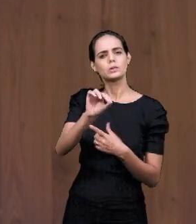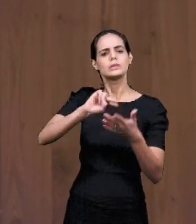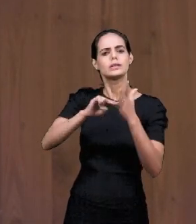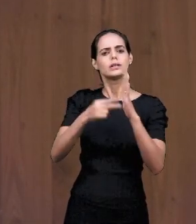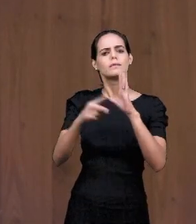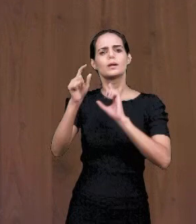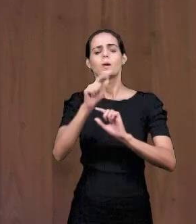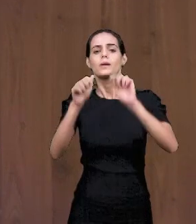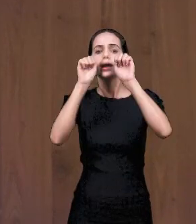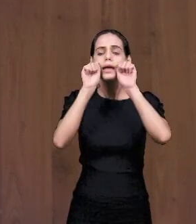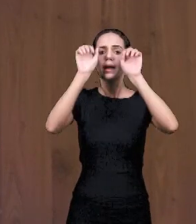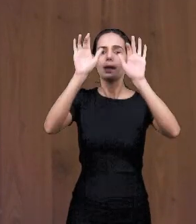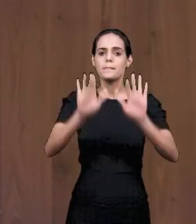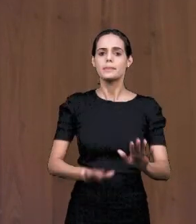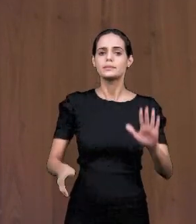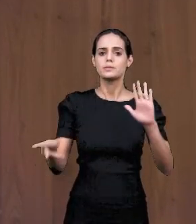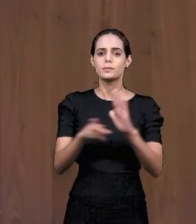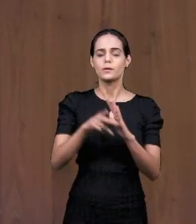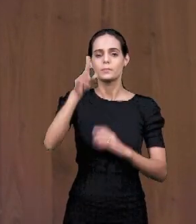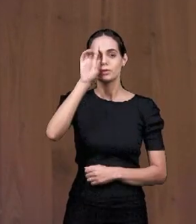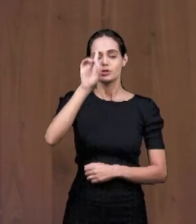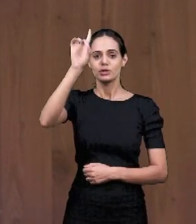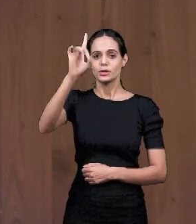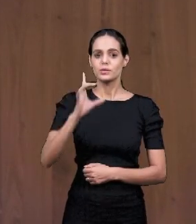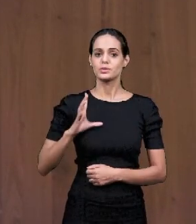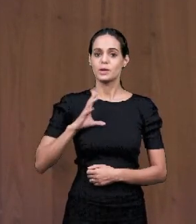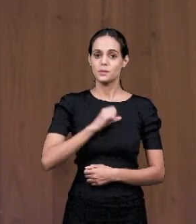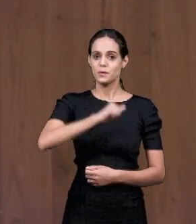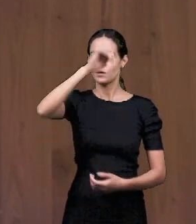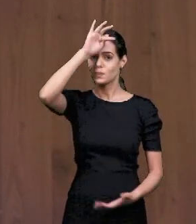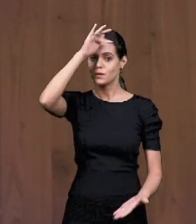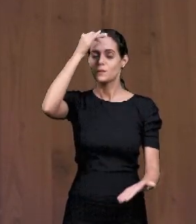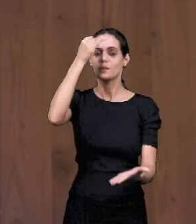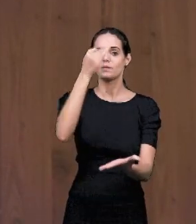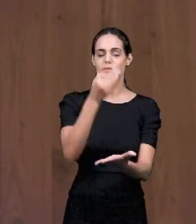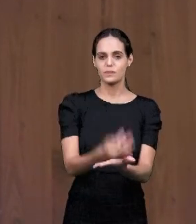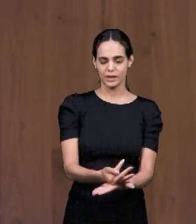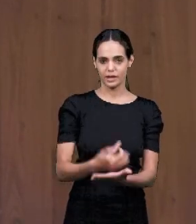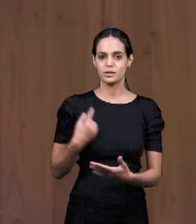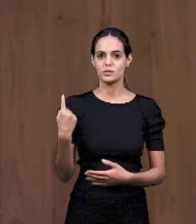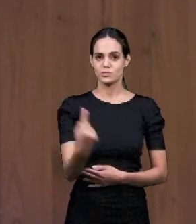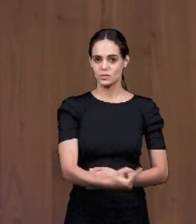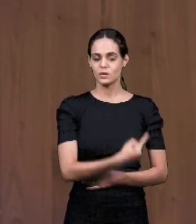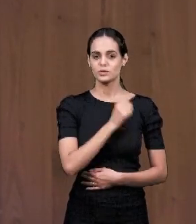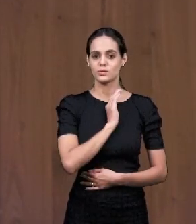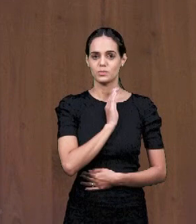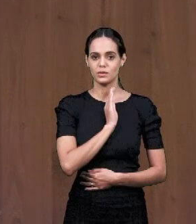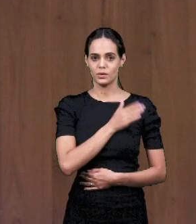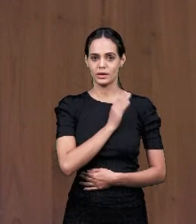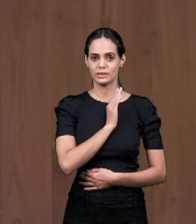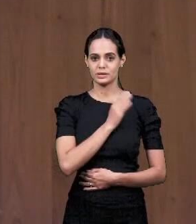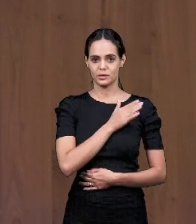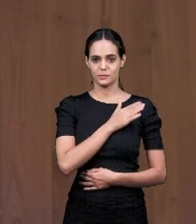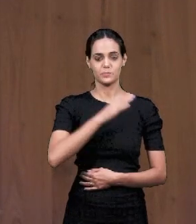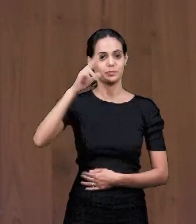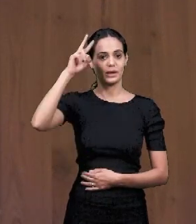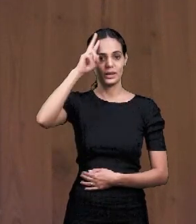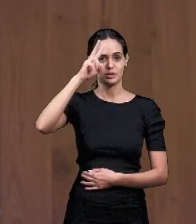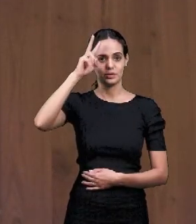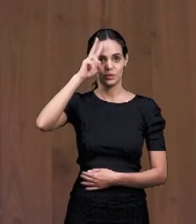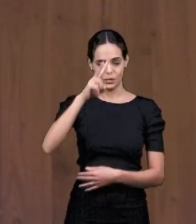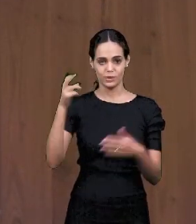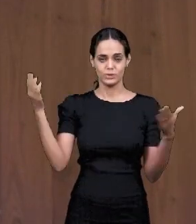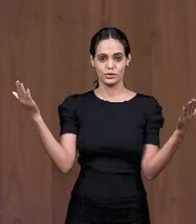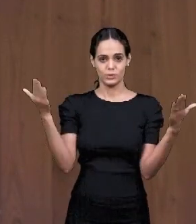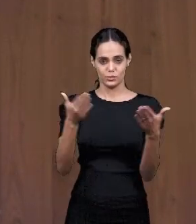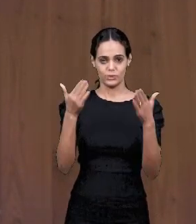Dieu, l'amour, la foi. Et nous devons garder où? Dans notre cœur. Et cette histoire d'aujourd'hui va